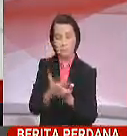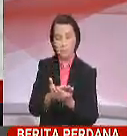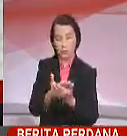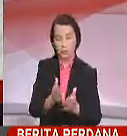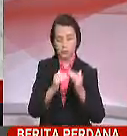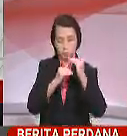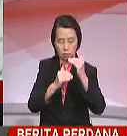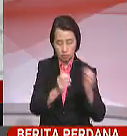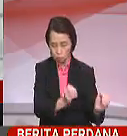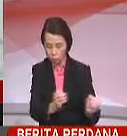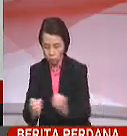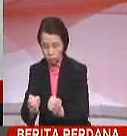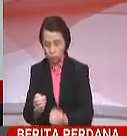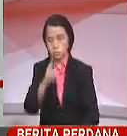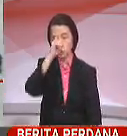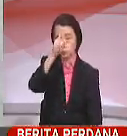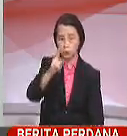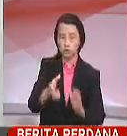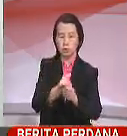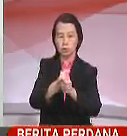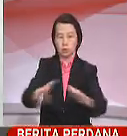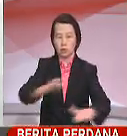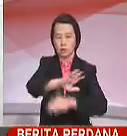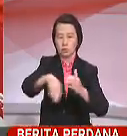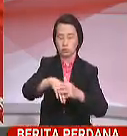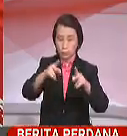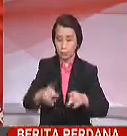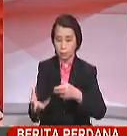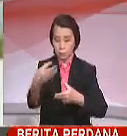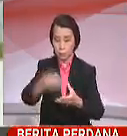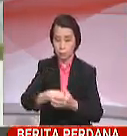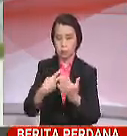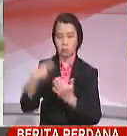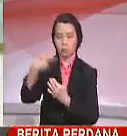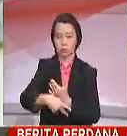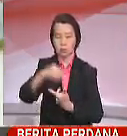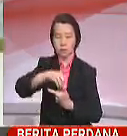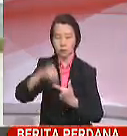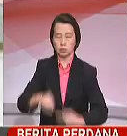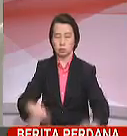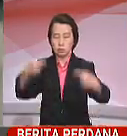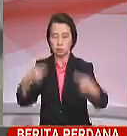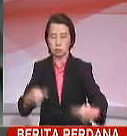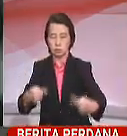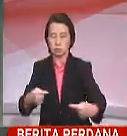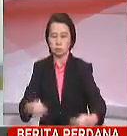peringkat organisasi bagi memastikan keselamatan semua pihak yang terlibat dalam program atau pertandingan.